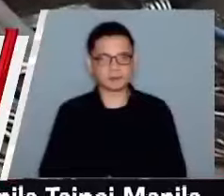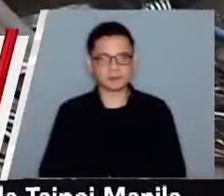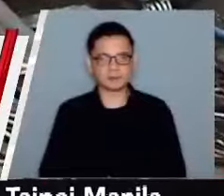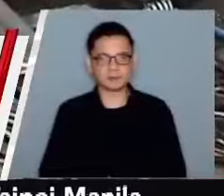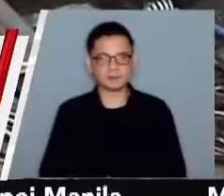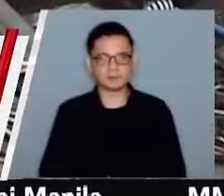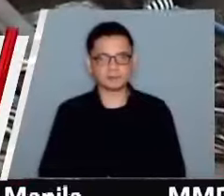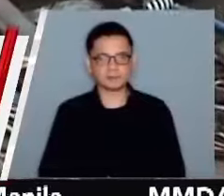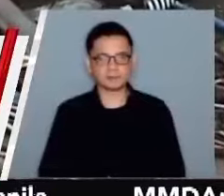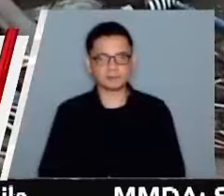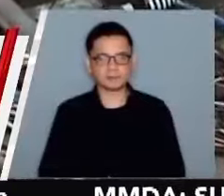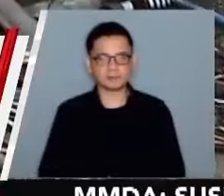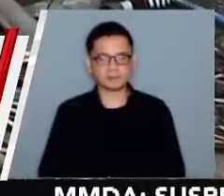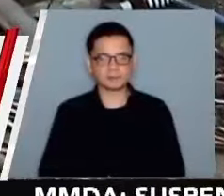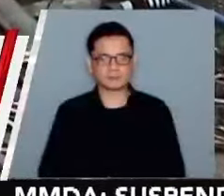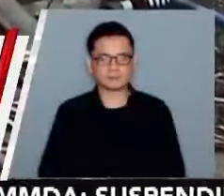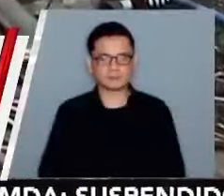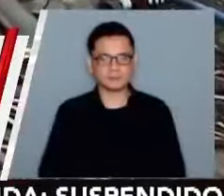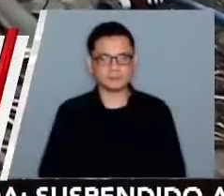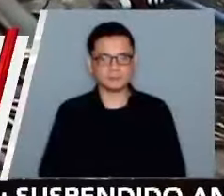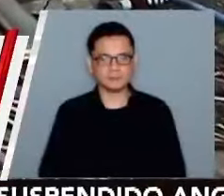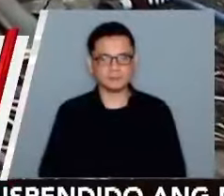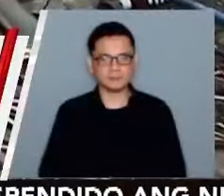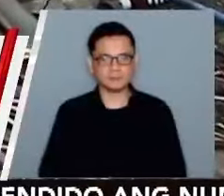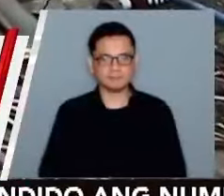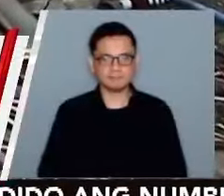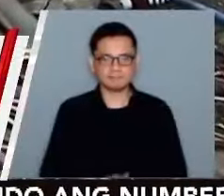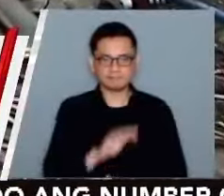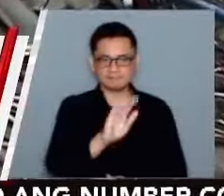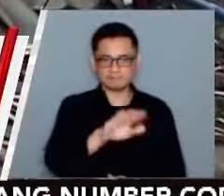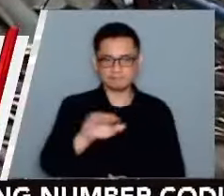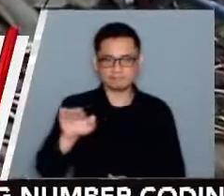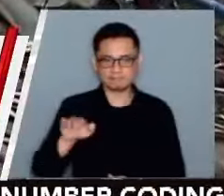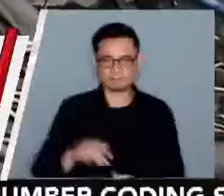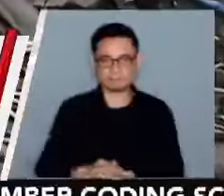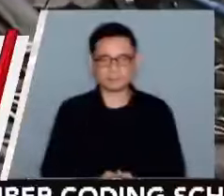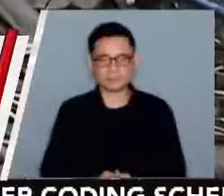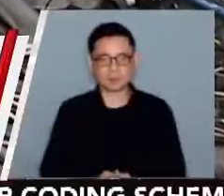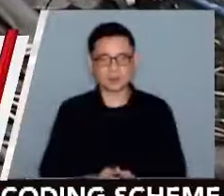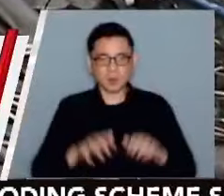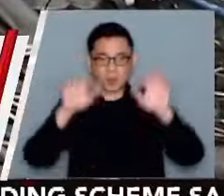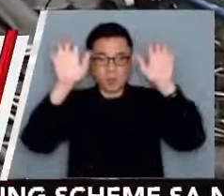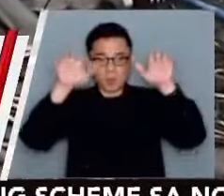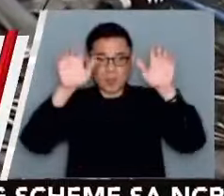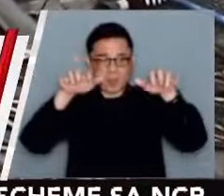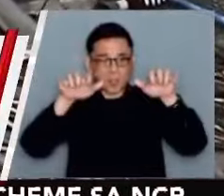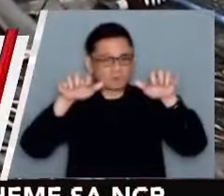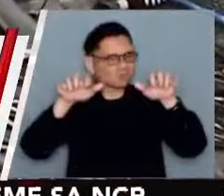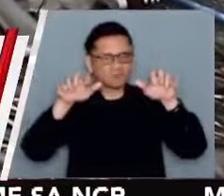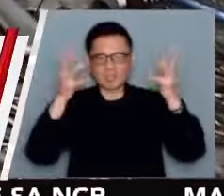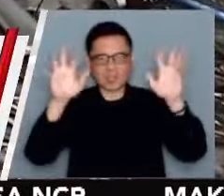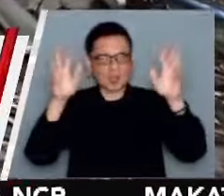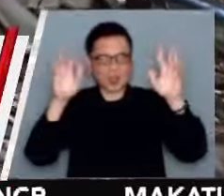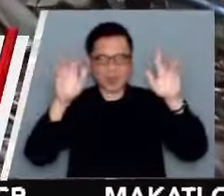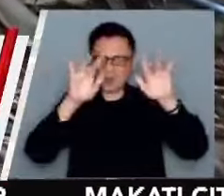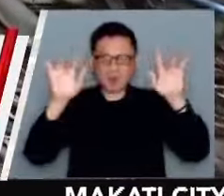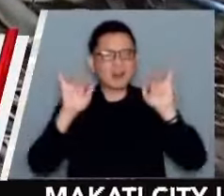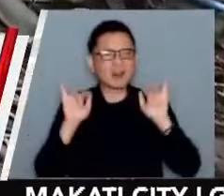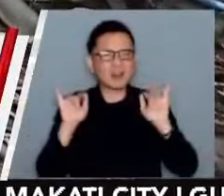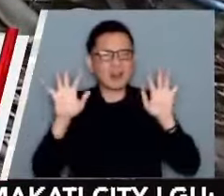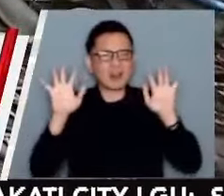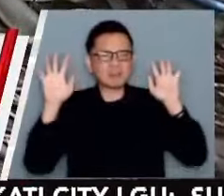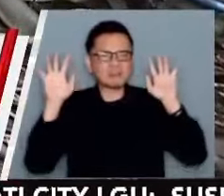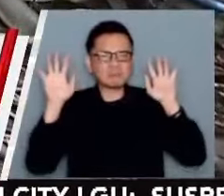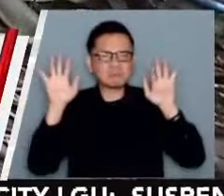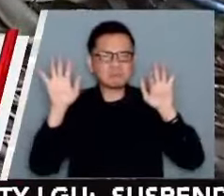Jonathan Igan Ah wala n ulan ang bunal nararanasan namin dito pero makulimlim pa rin ang kalangitan